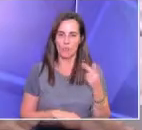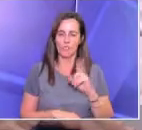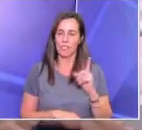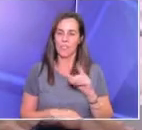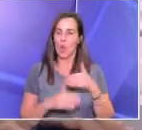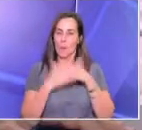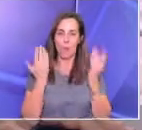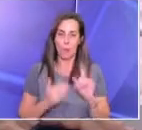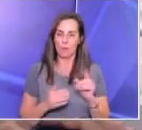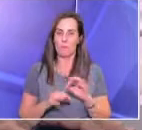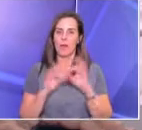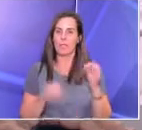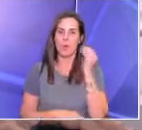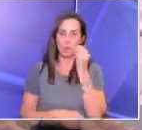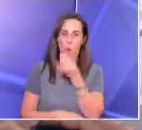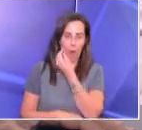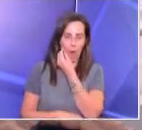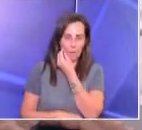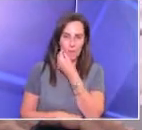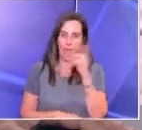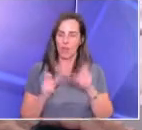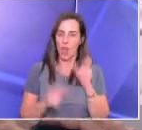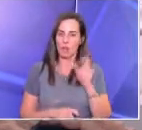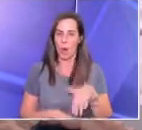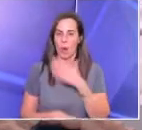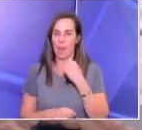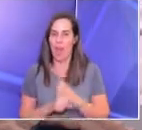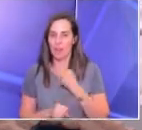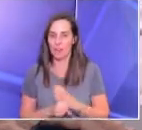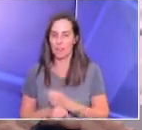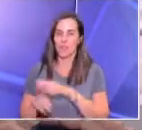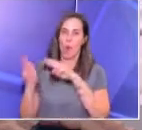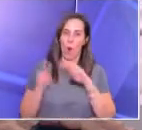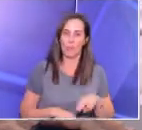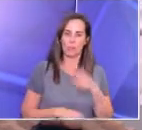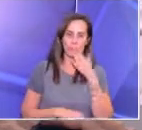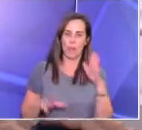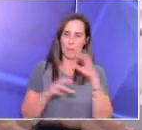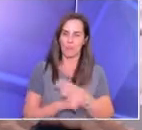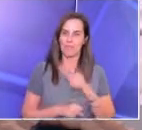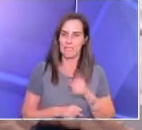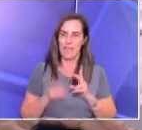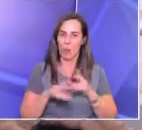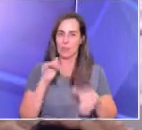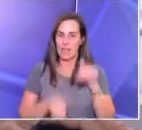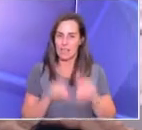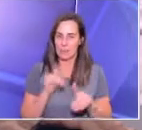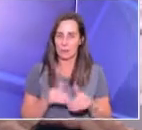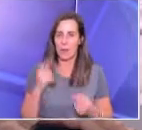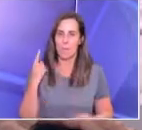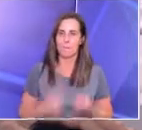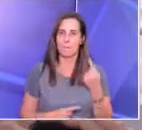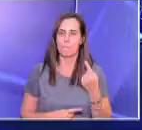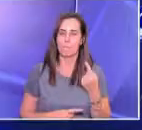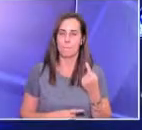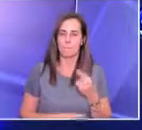נפתחות בשעות הבוקר, הן נפתחות בשעות הצהריים, אנשים יוצאים לעבודה, חוזרים לירושלים בערב, צריכים לרוץ להצביע, פתאום יש לך